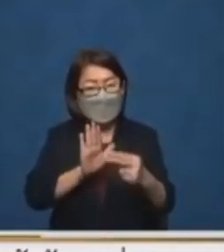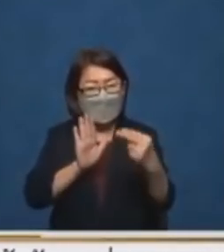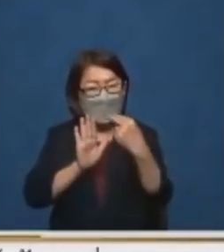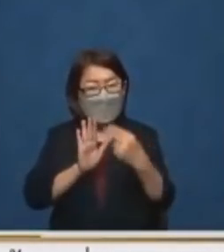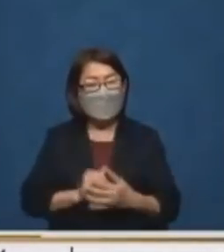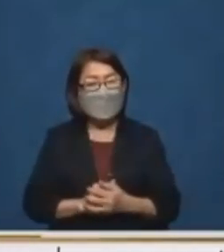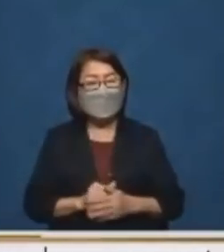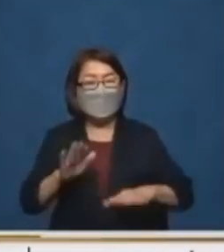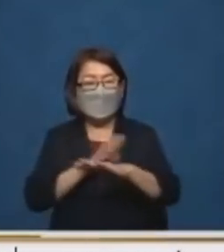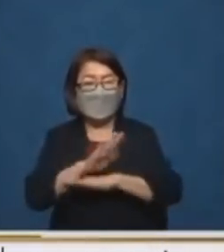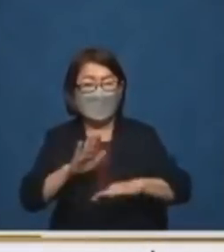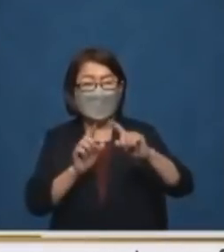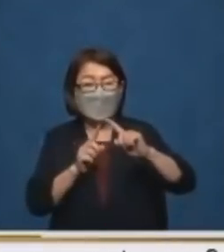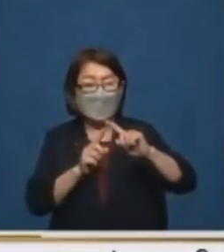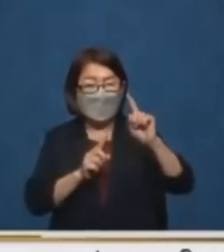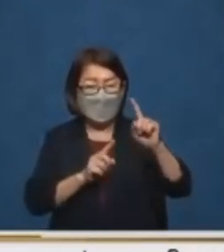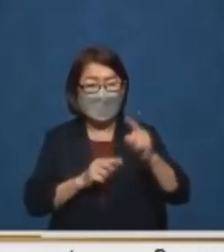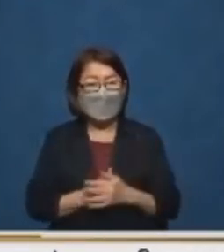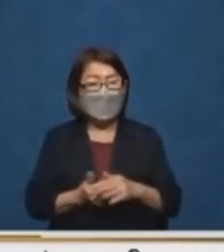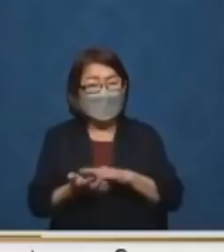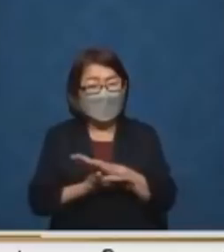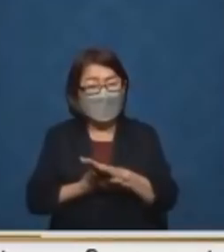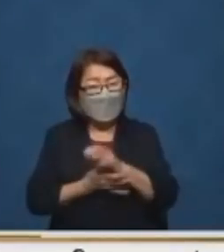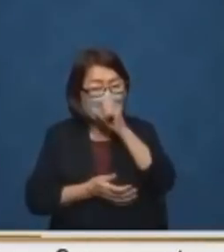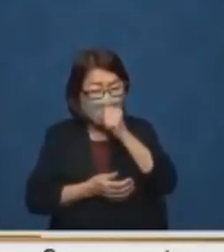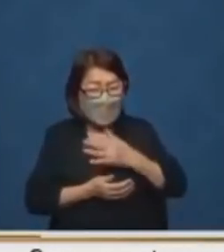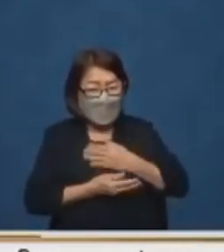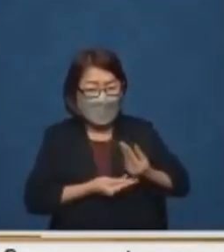หลกฐานชดแรกนะครับผมขอริญาตอัี้ผมต้เก็บเปนความรับ